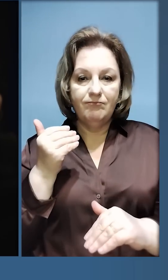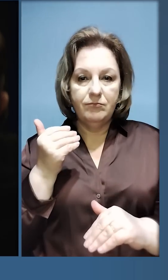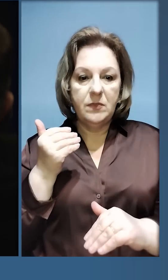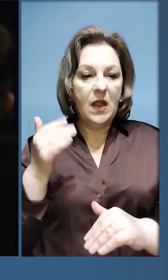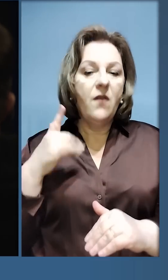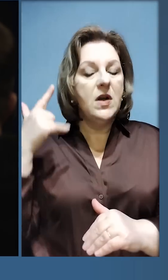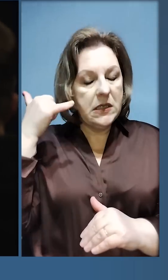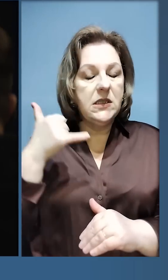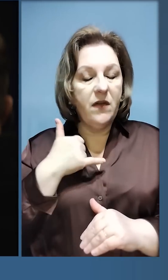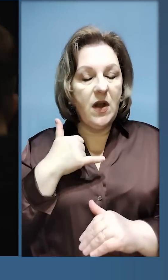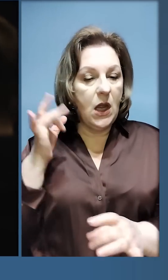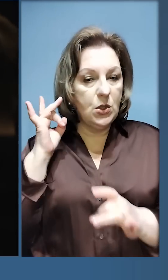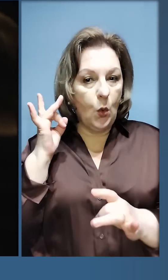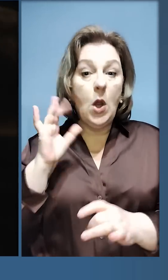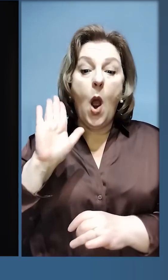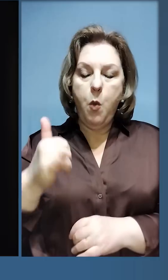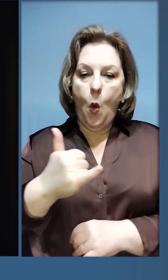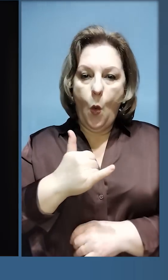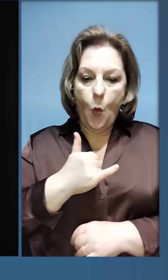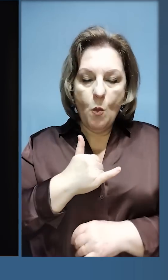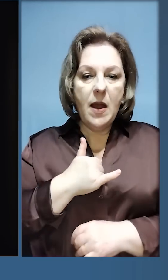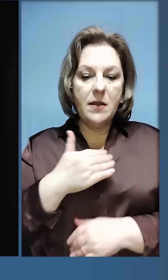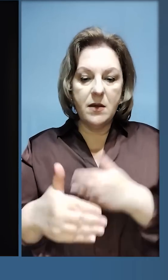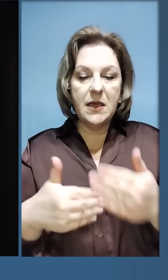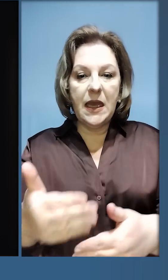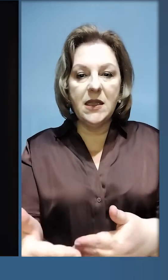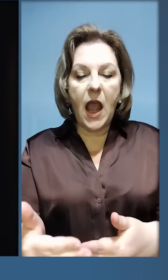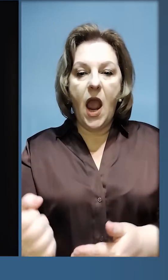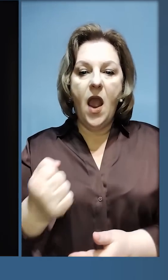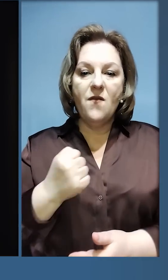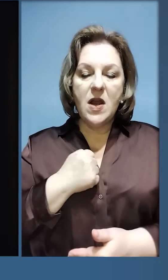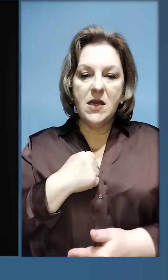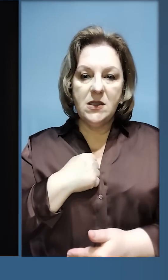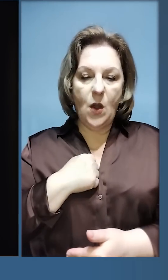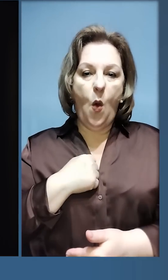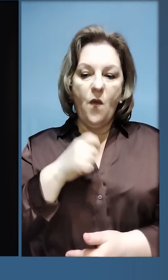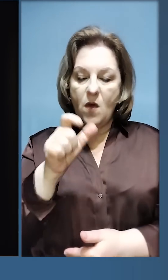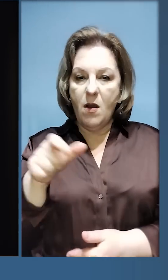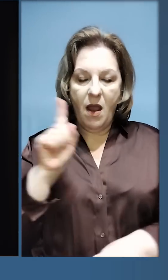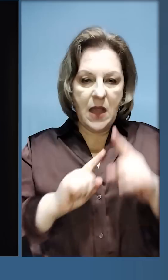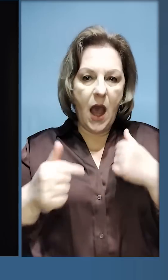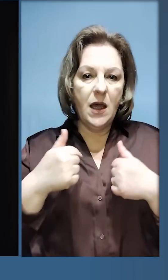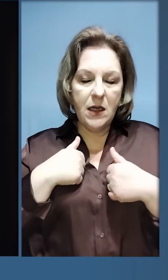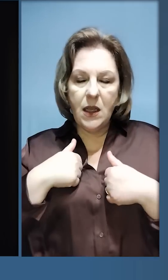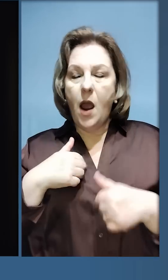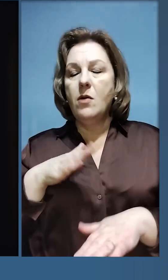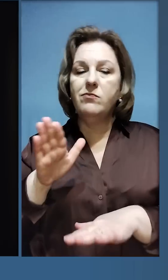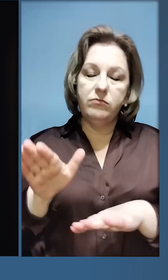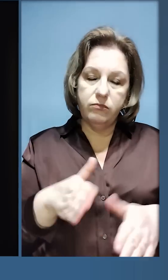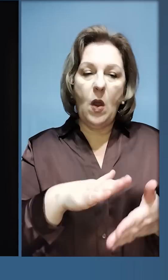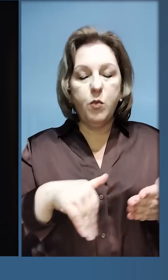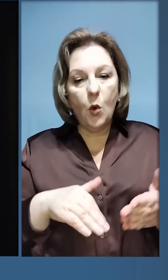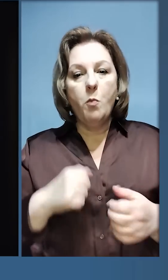від дзвіночка. А потім у мене йде військова нарада. Я пропускаю